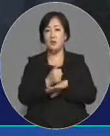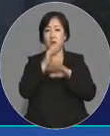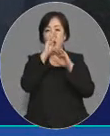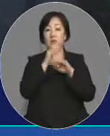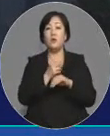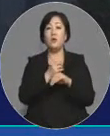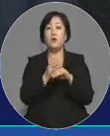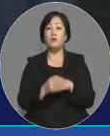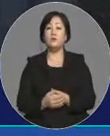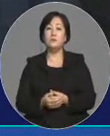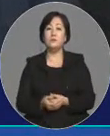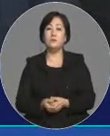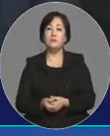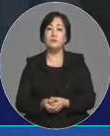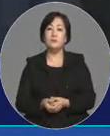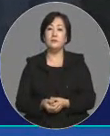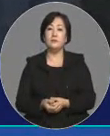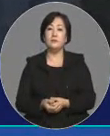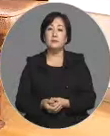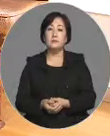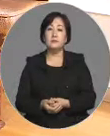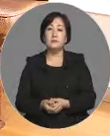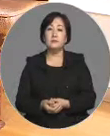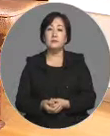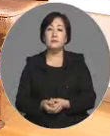기자가 정리했습니다.